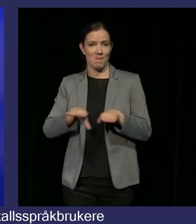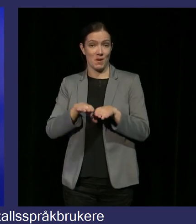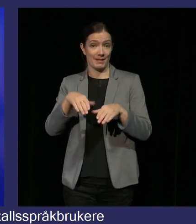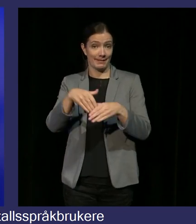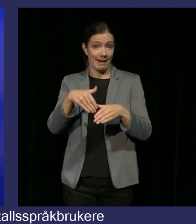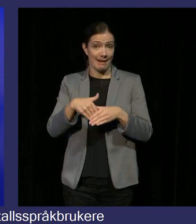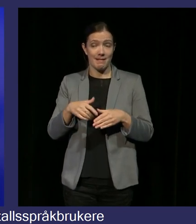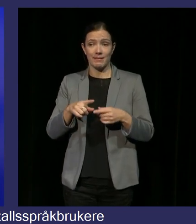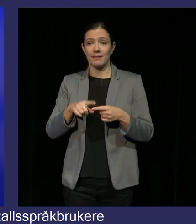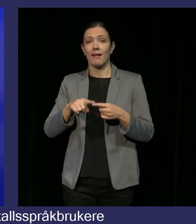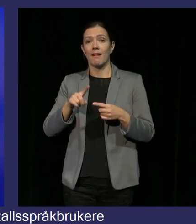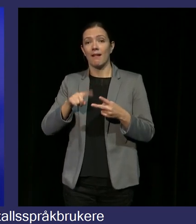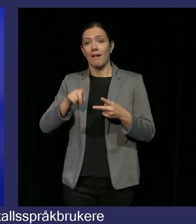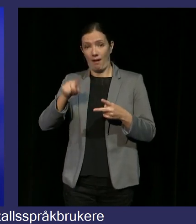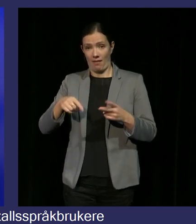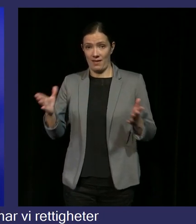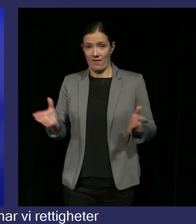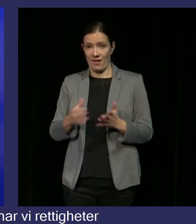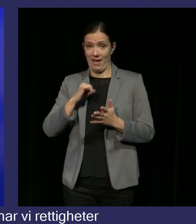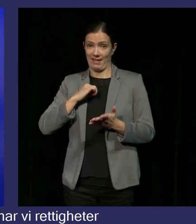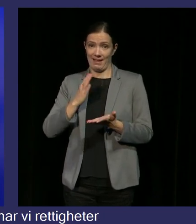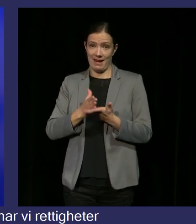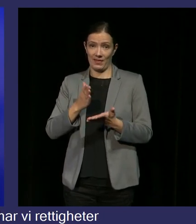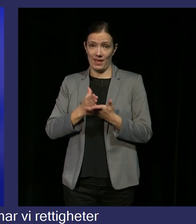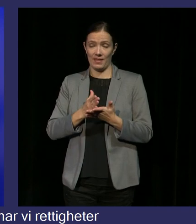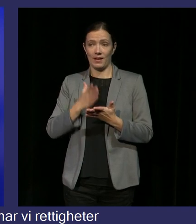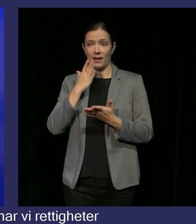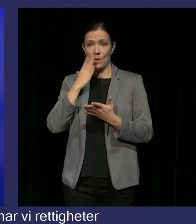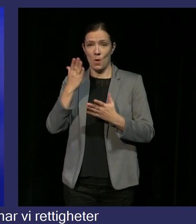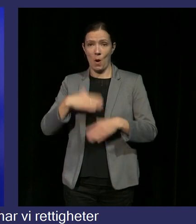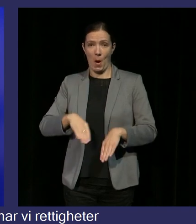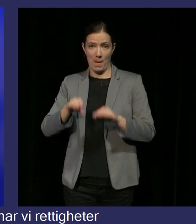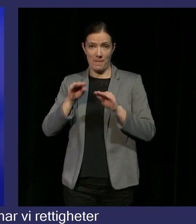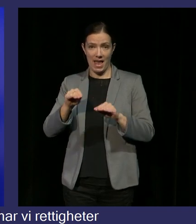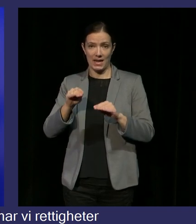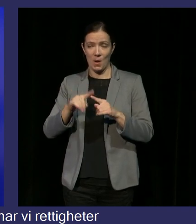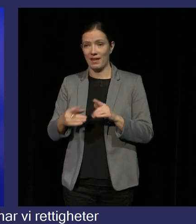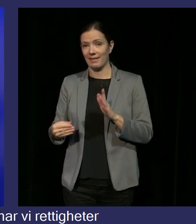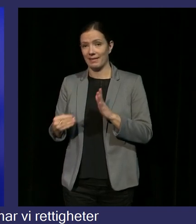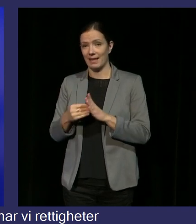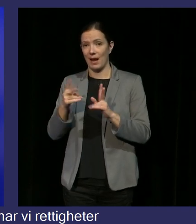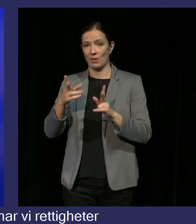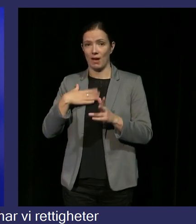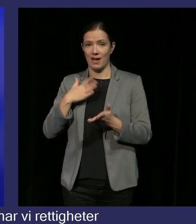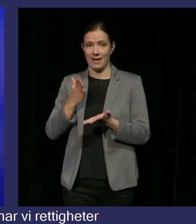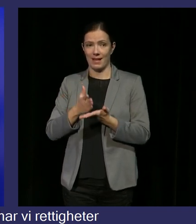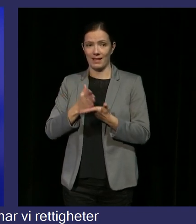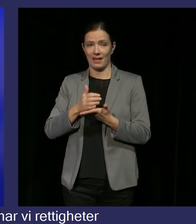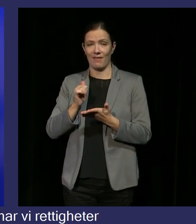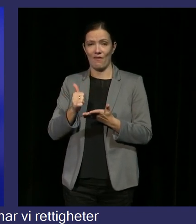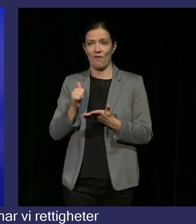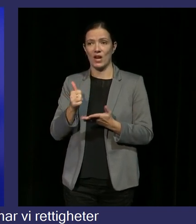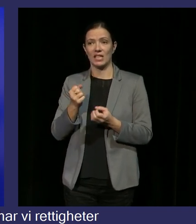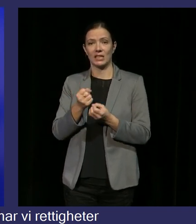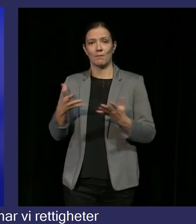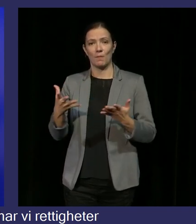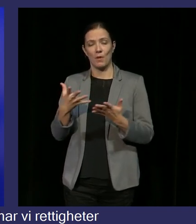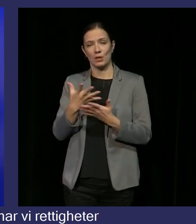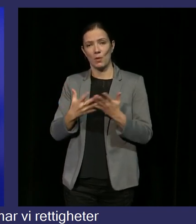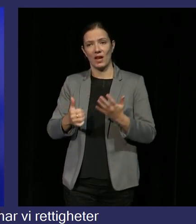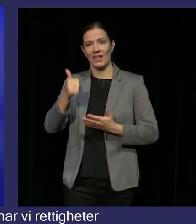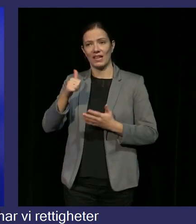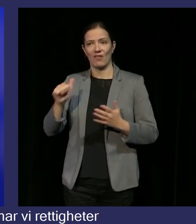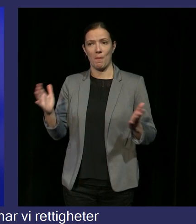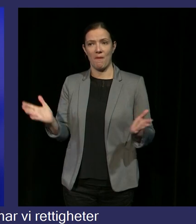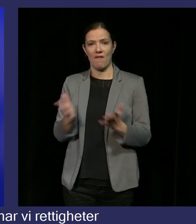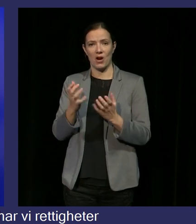deltakelse, at de kan ivareta sine rettigheter, at de kan få god opplæring. Og i tillegg så har vi rettigheter fordi språk er viktig for å bevare og